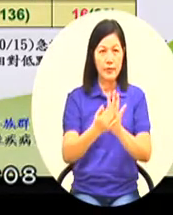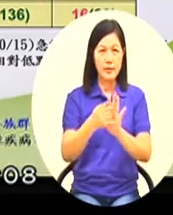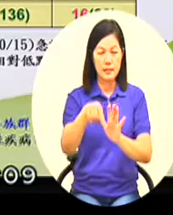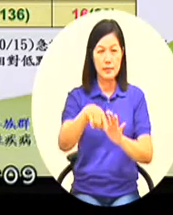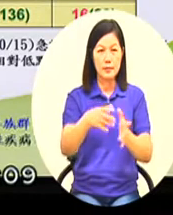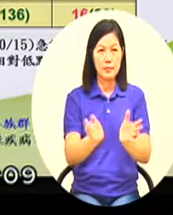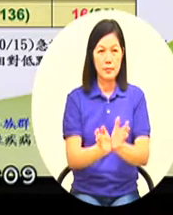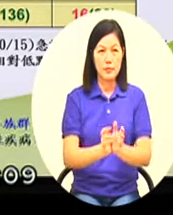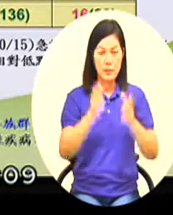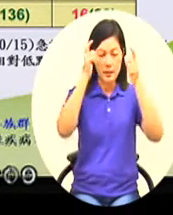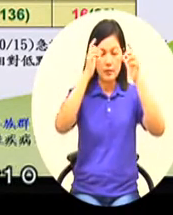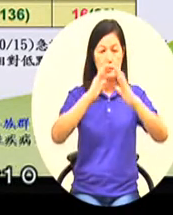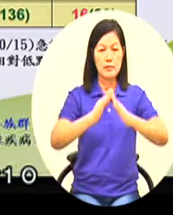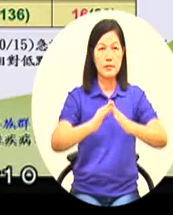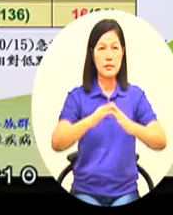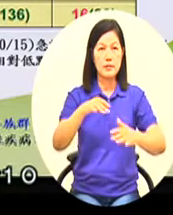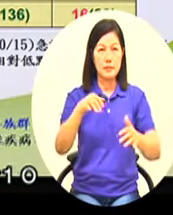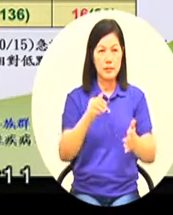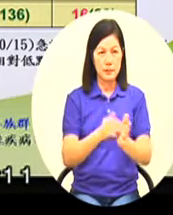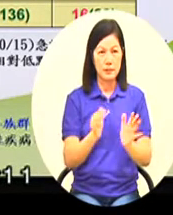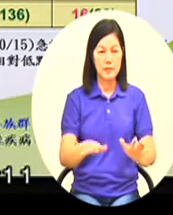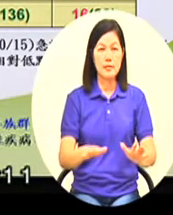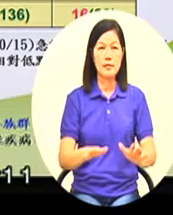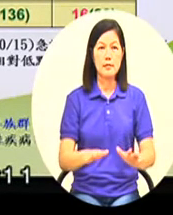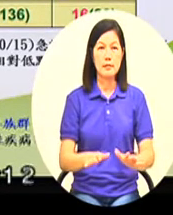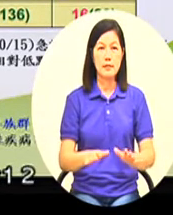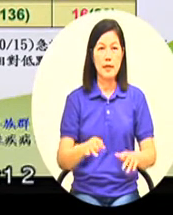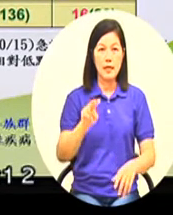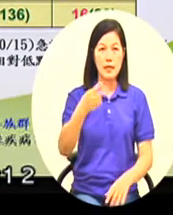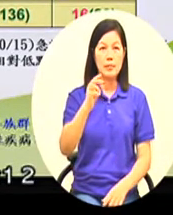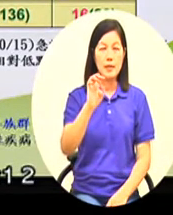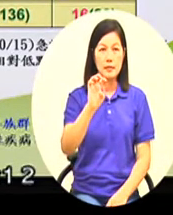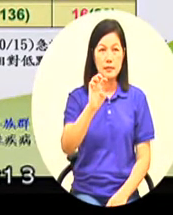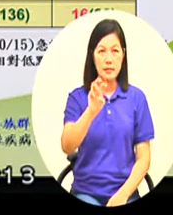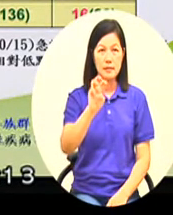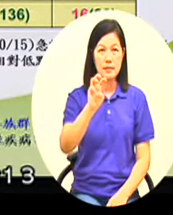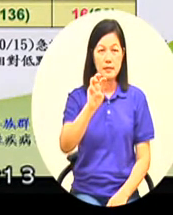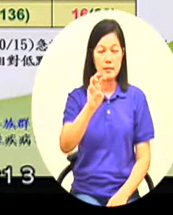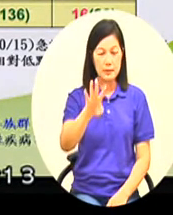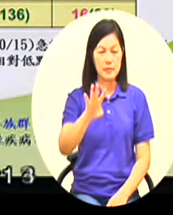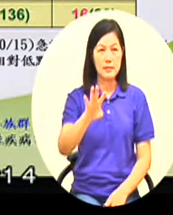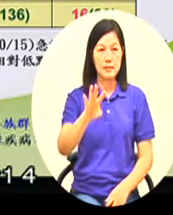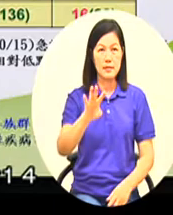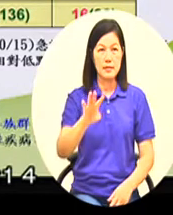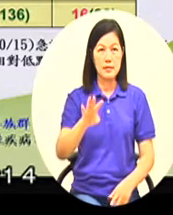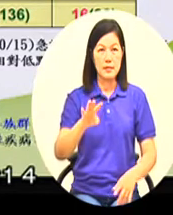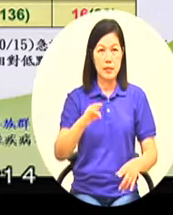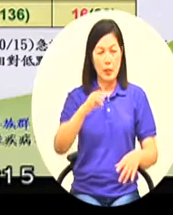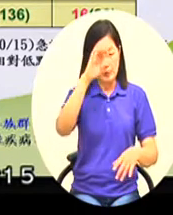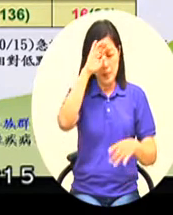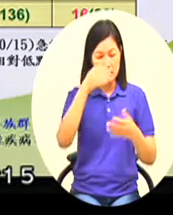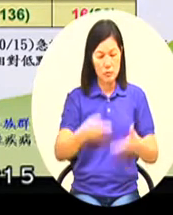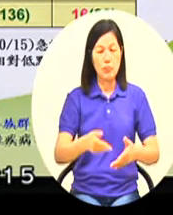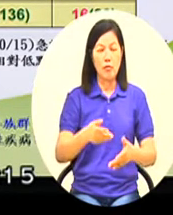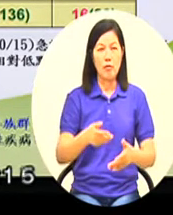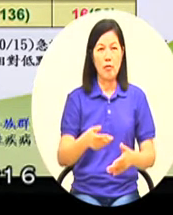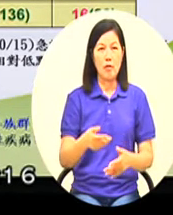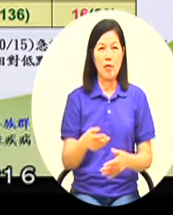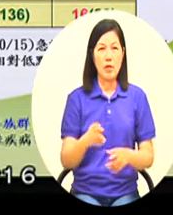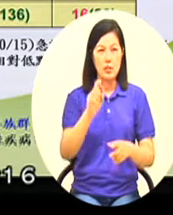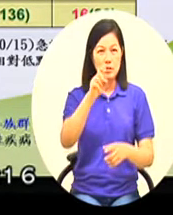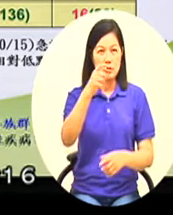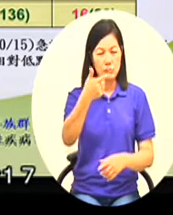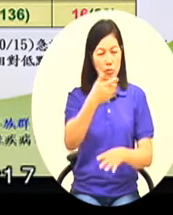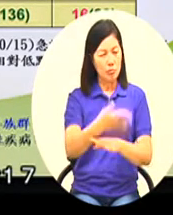本市到目前为止，总共有234例的一个重症的病例数，那不幸有16人